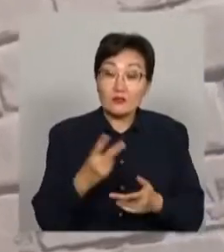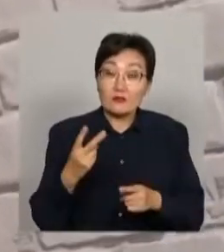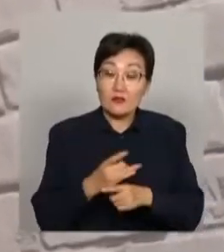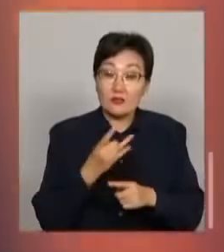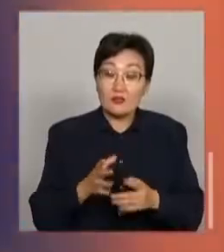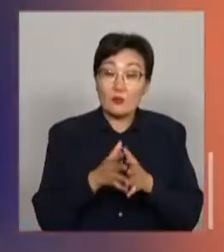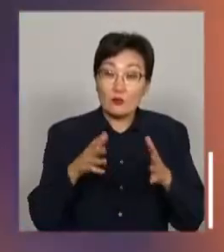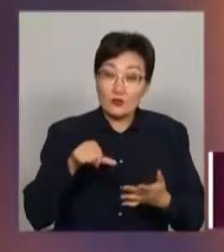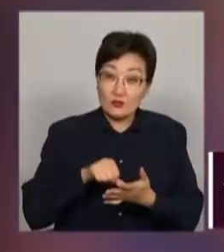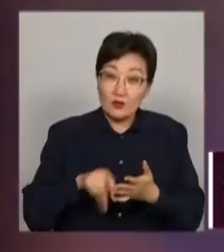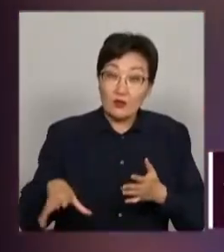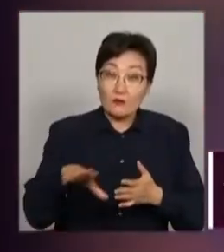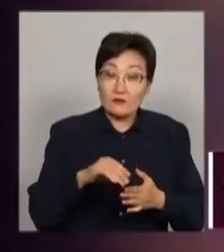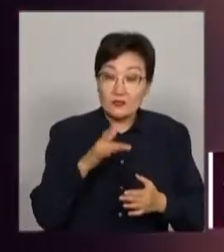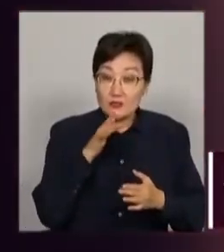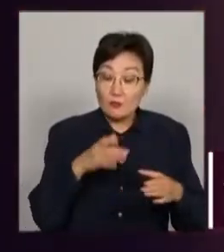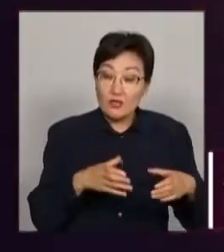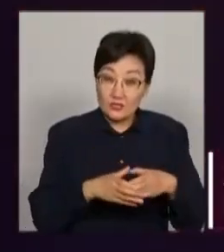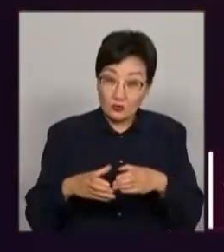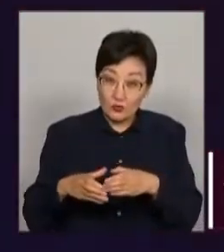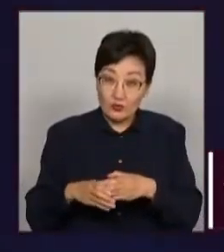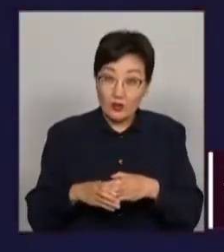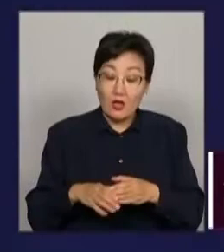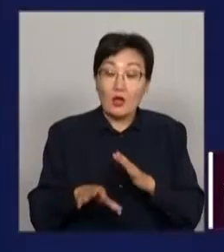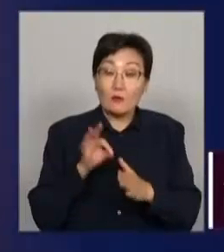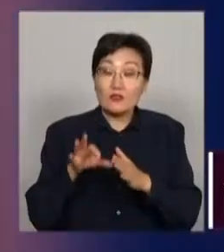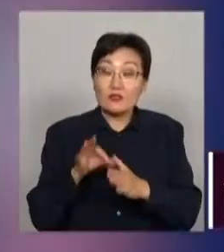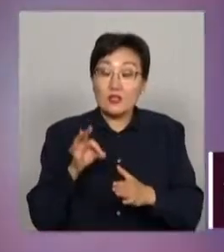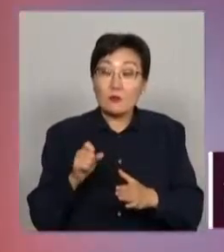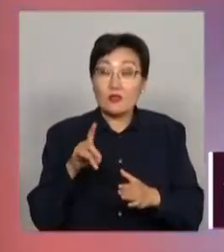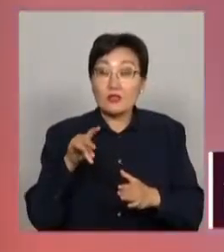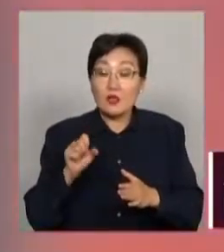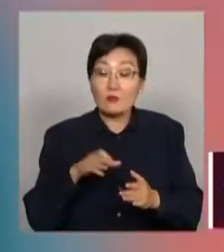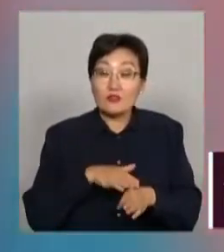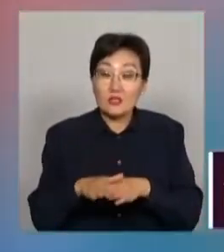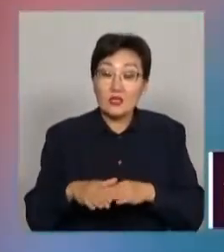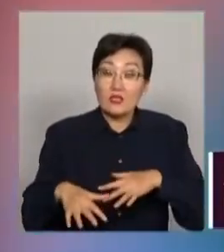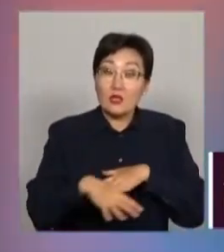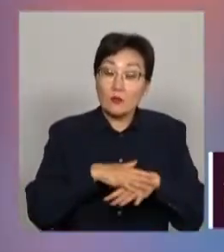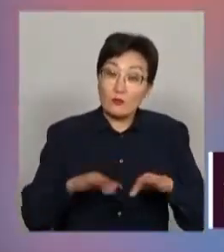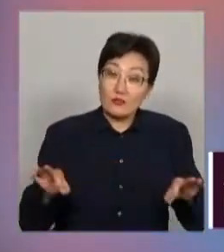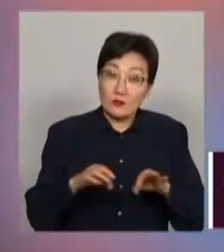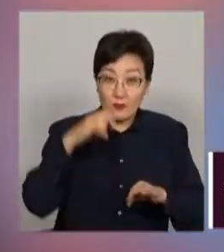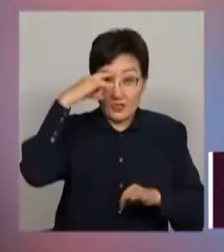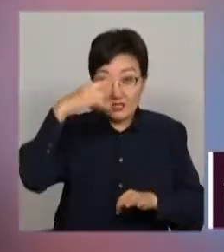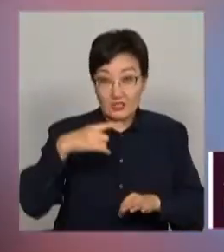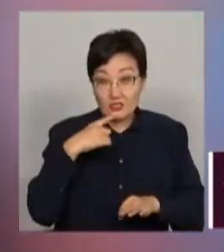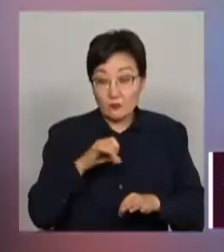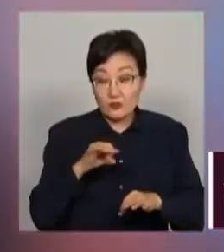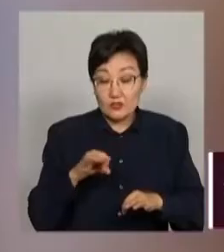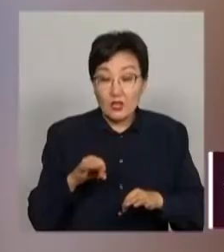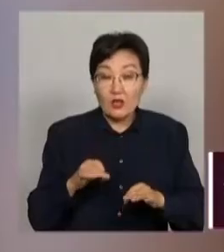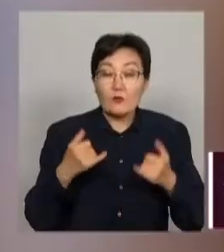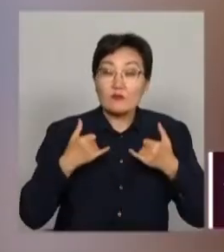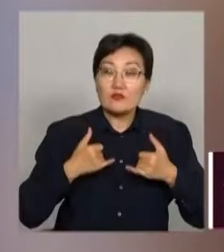больше участников всех возрастных категорий. На отборочных этапах Амина исполнила народные песни на казахском языке и